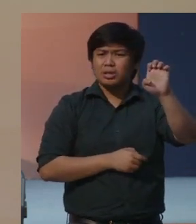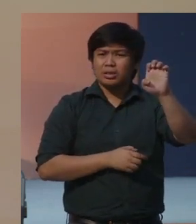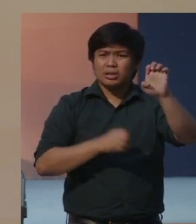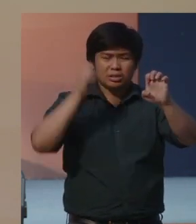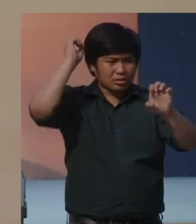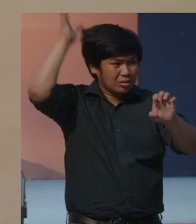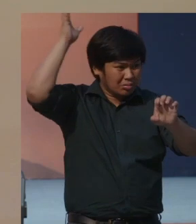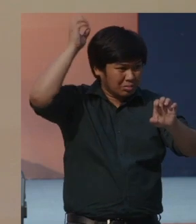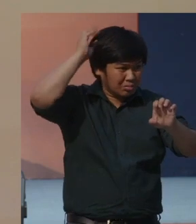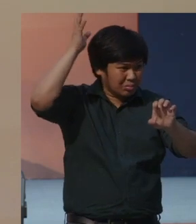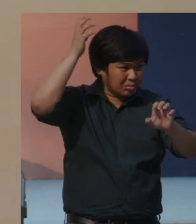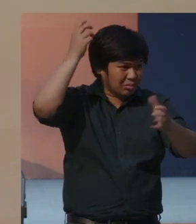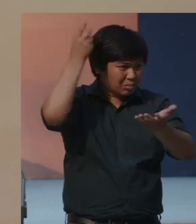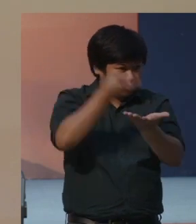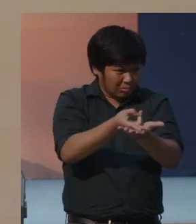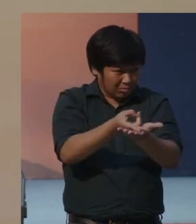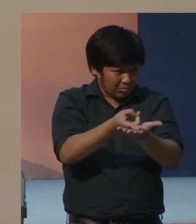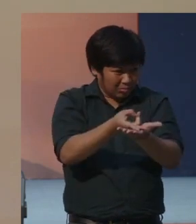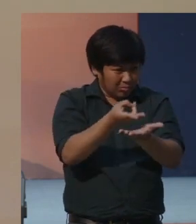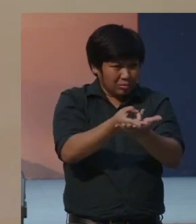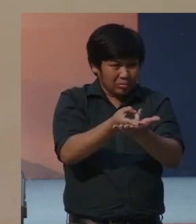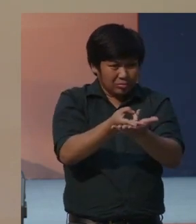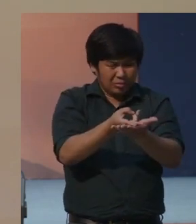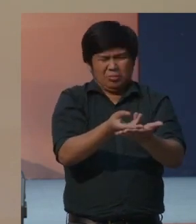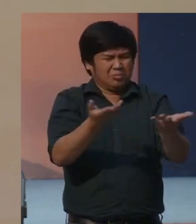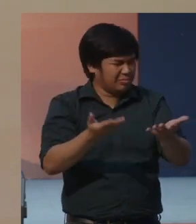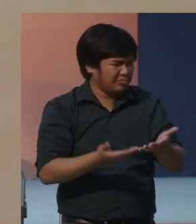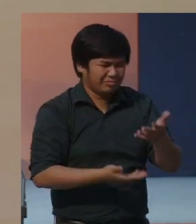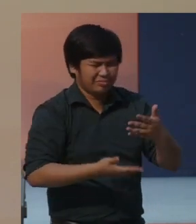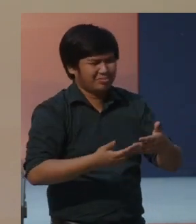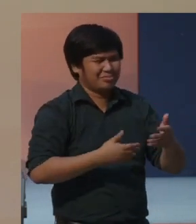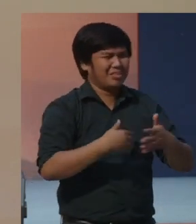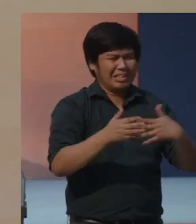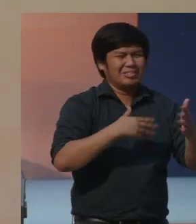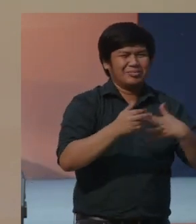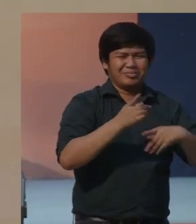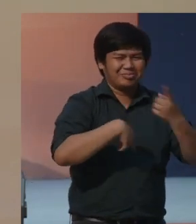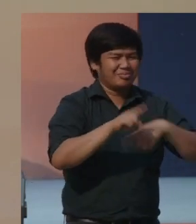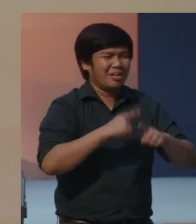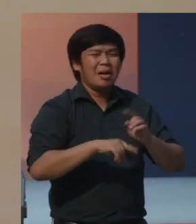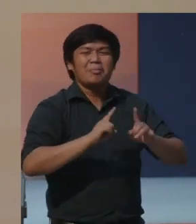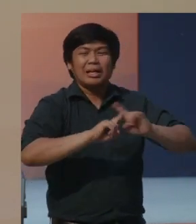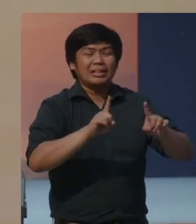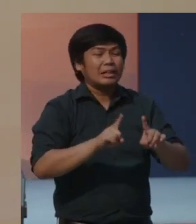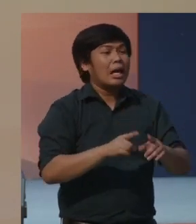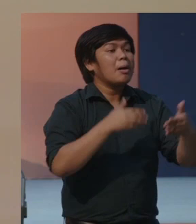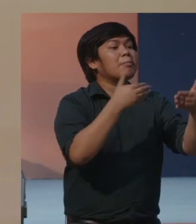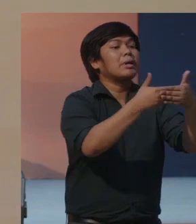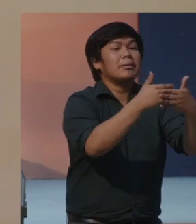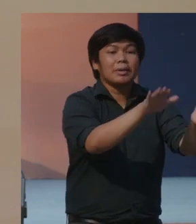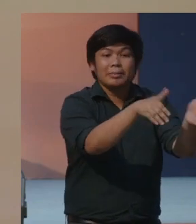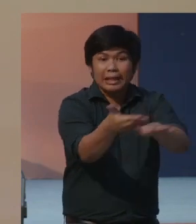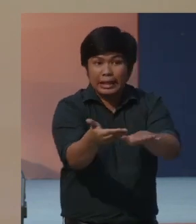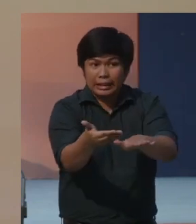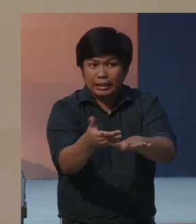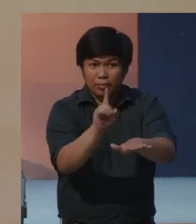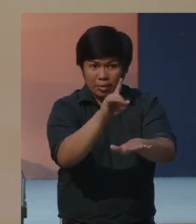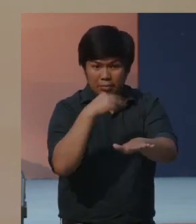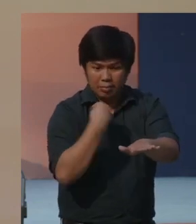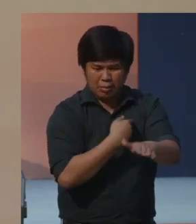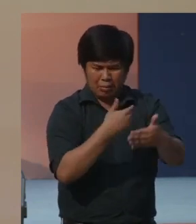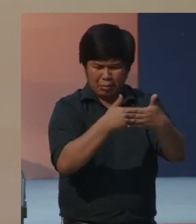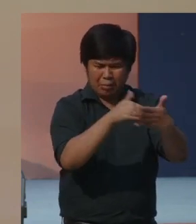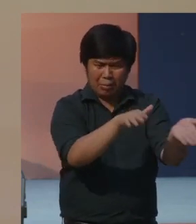karamdaman. Muntik po siyang pumanaw. At matagal nagpupunta siya dito. Madalas nga, usually